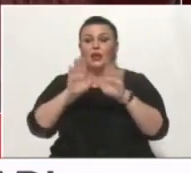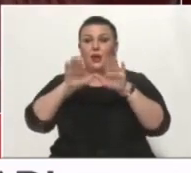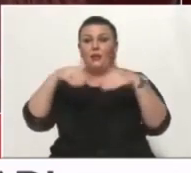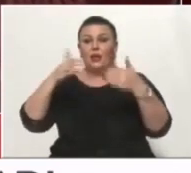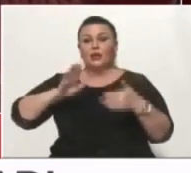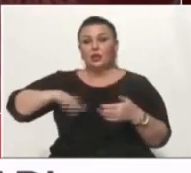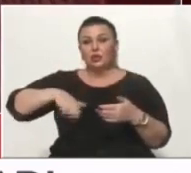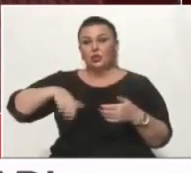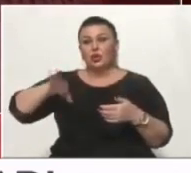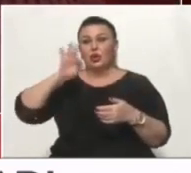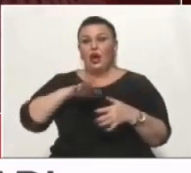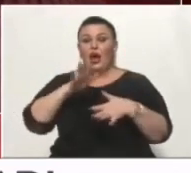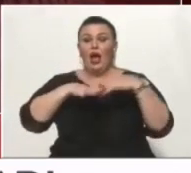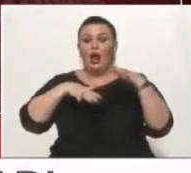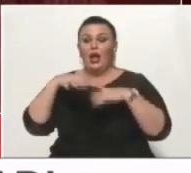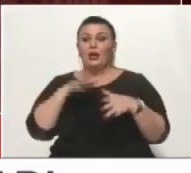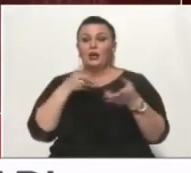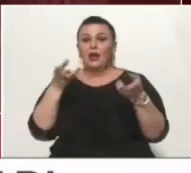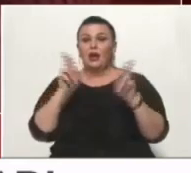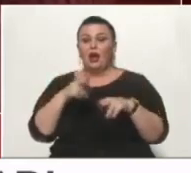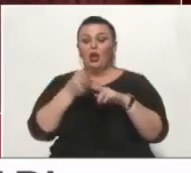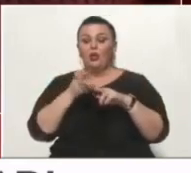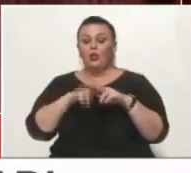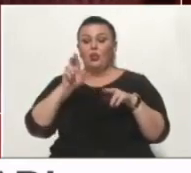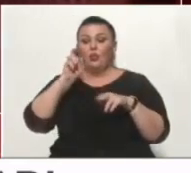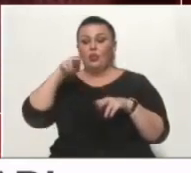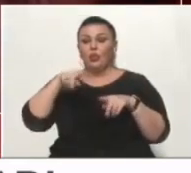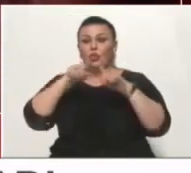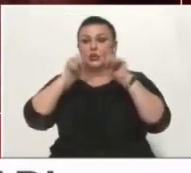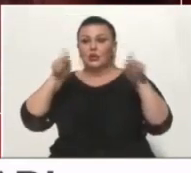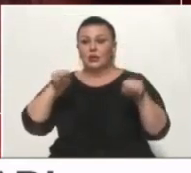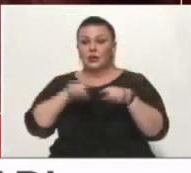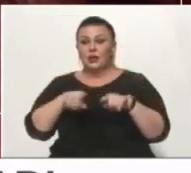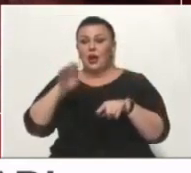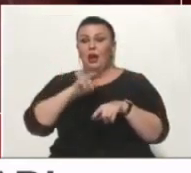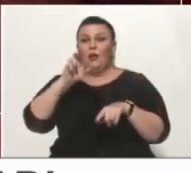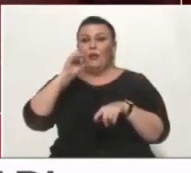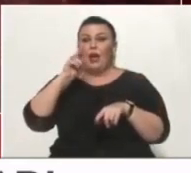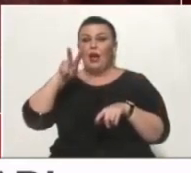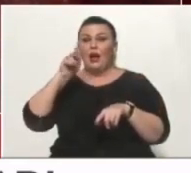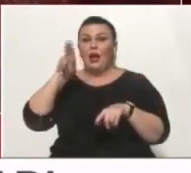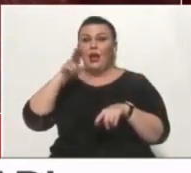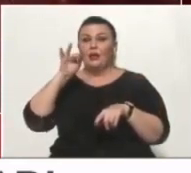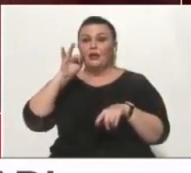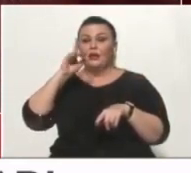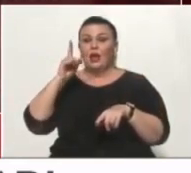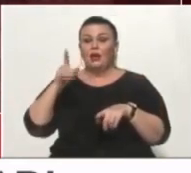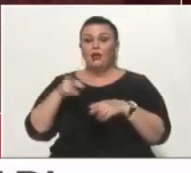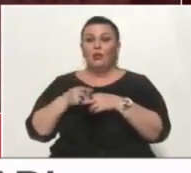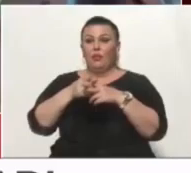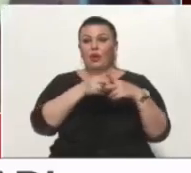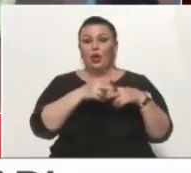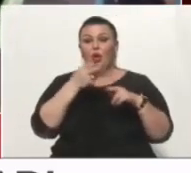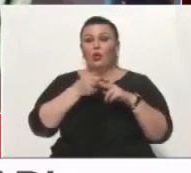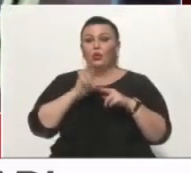məsləhətləşmələrindən sonra əllərində qalan həmin o bülletenləri bələdiyyələr arasında payladılar. Bələdiyyələrdə isə